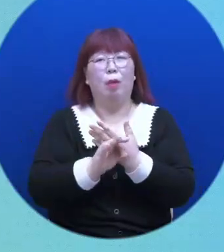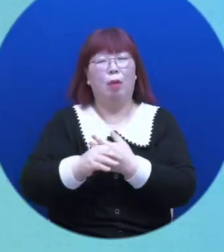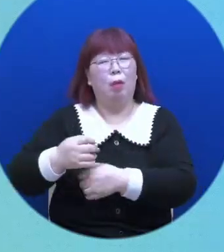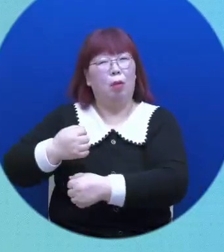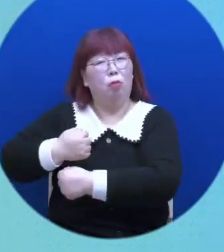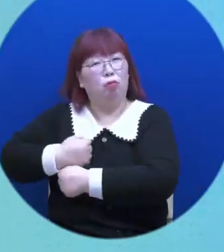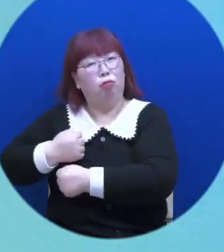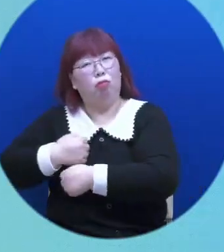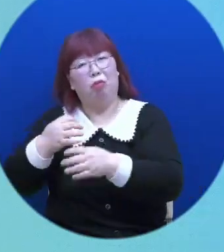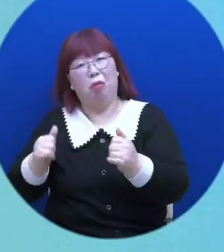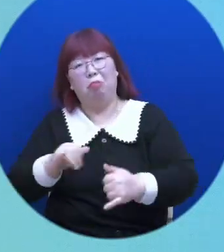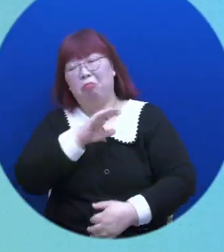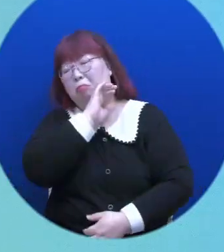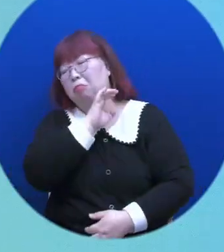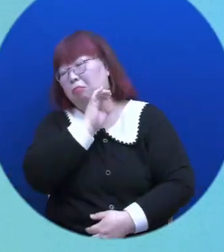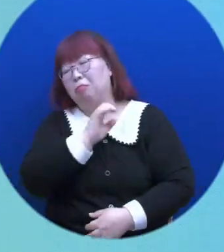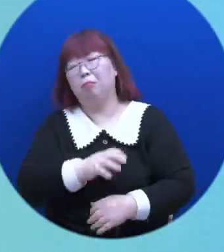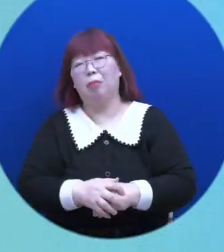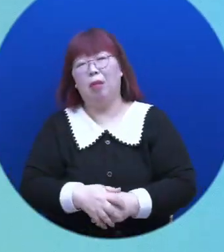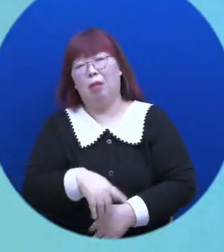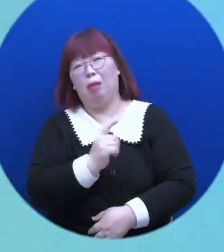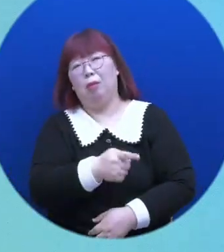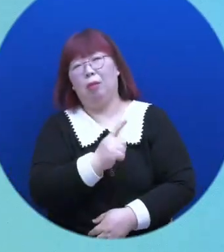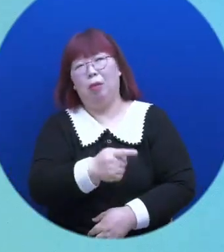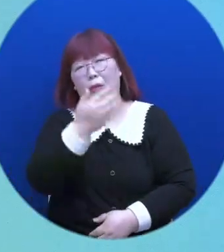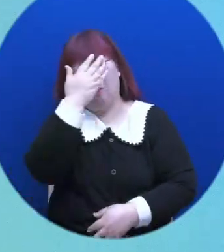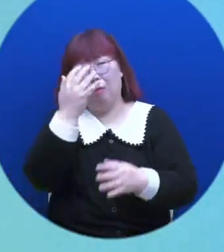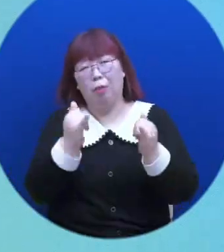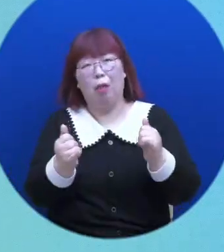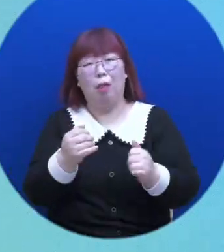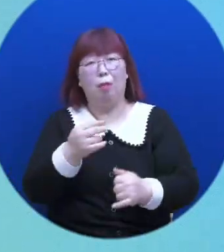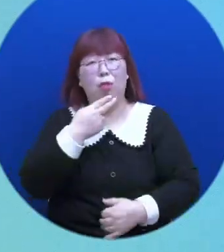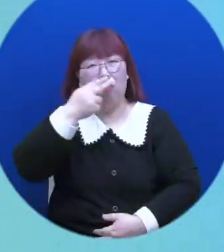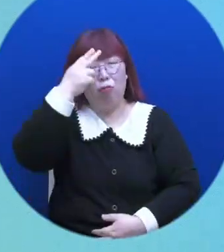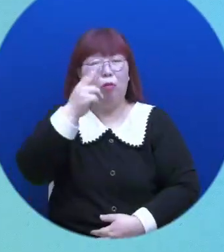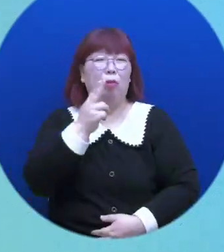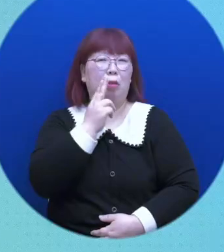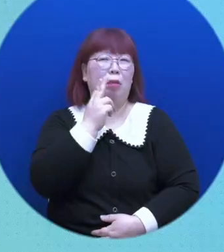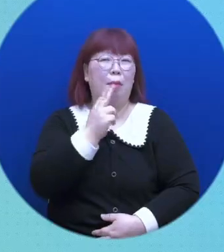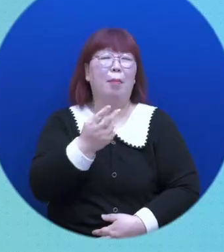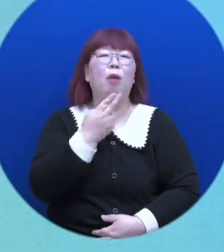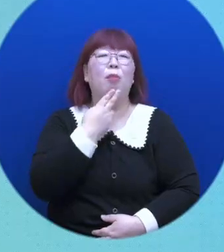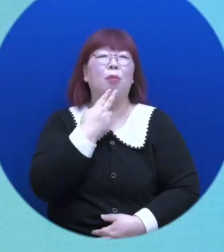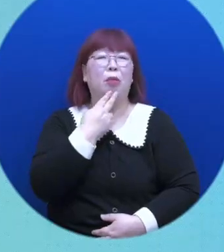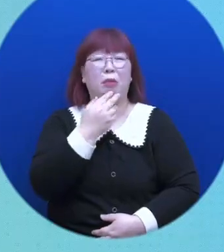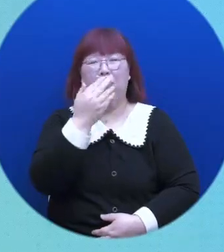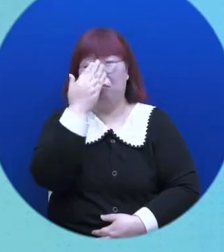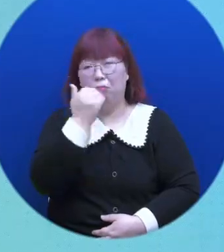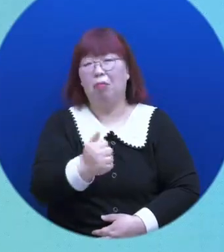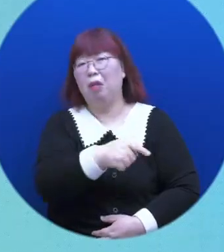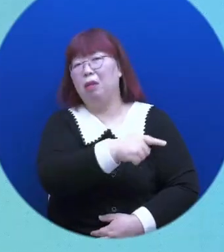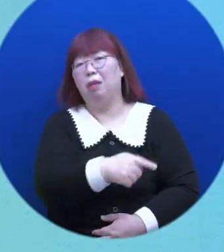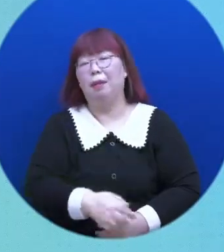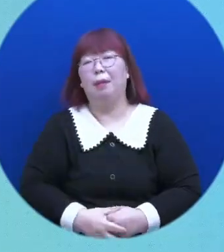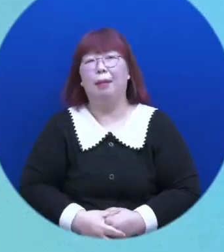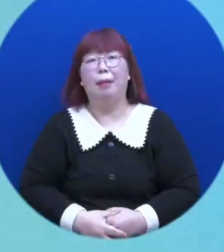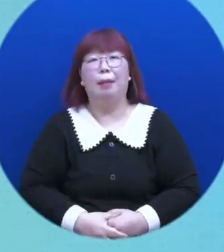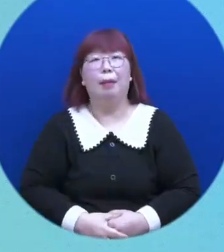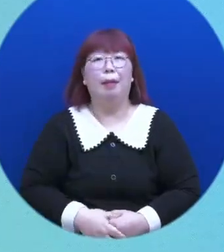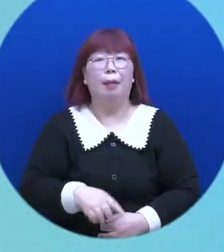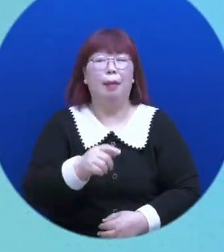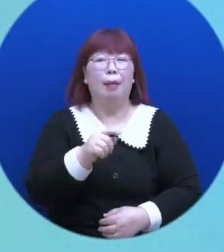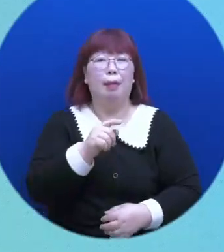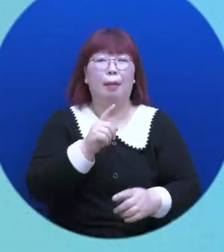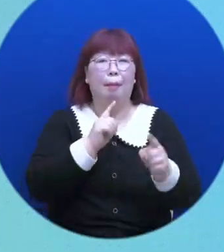군인이 툴툴거려요. 우한 젊은이가 술 담배도 안 하고 무슨 재미로 산다고 이렇게 얘기해요.